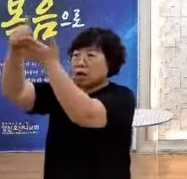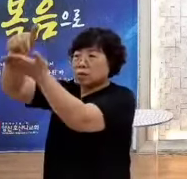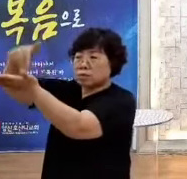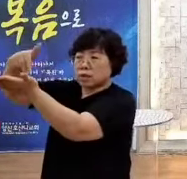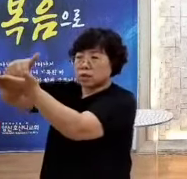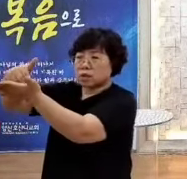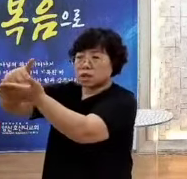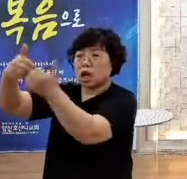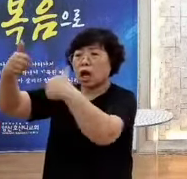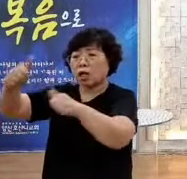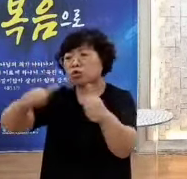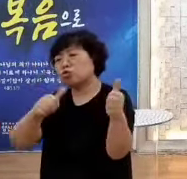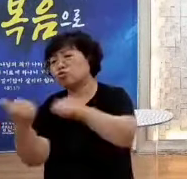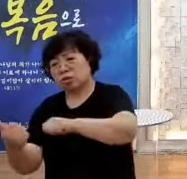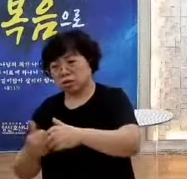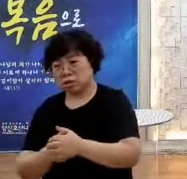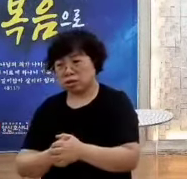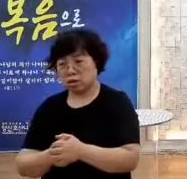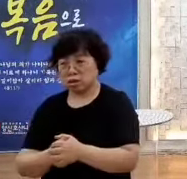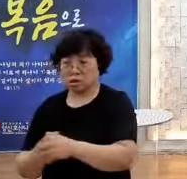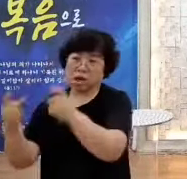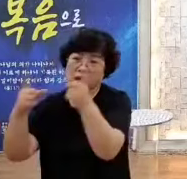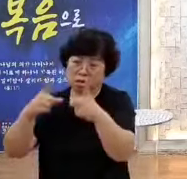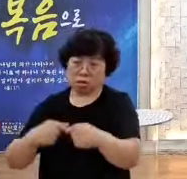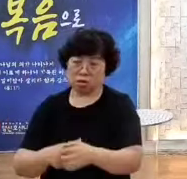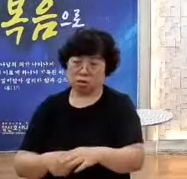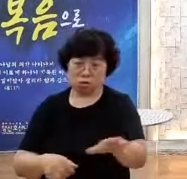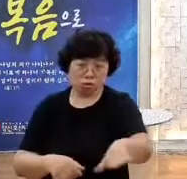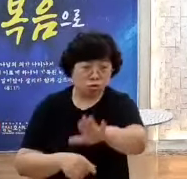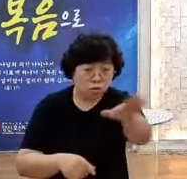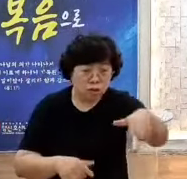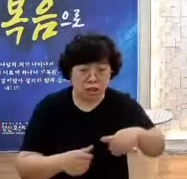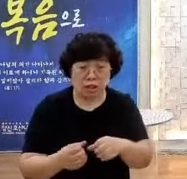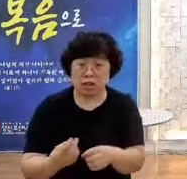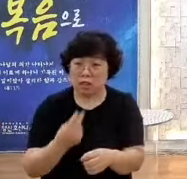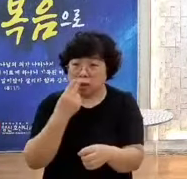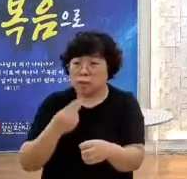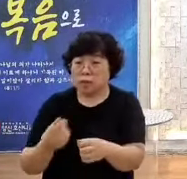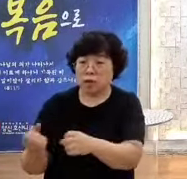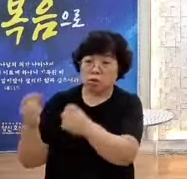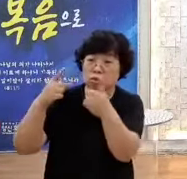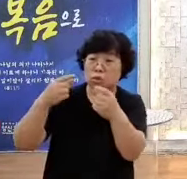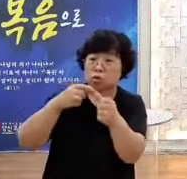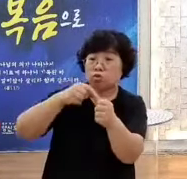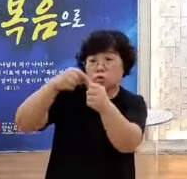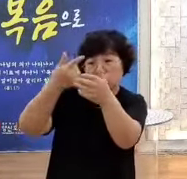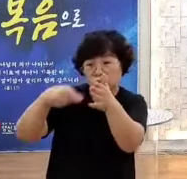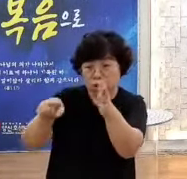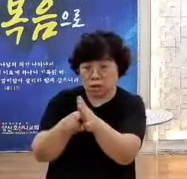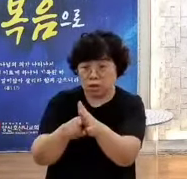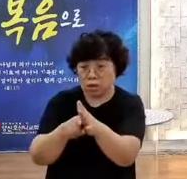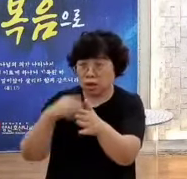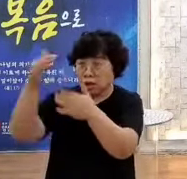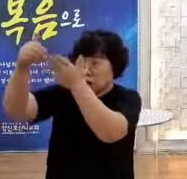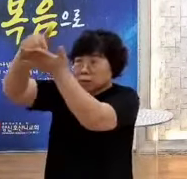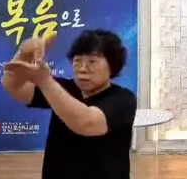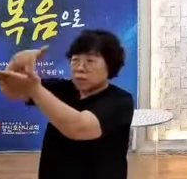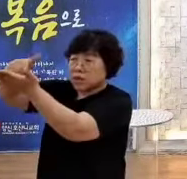거예요. 그러니까 우리를 살리기 위해서 너무 큰 대가를 치르신 거예요. 그리고